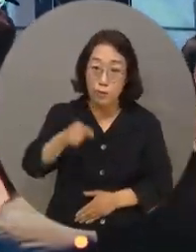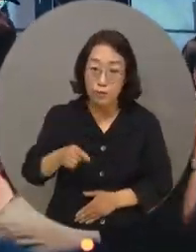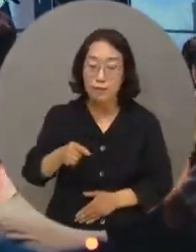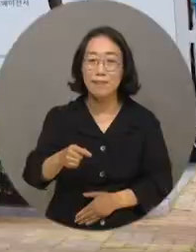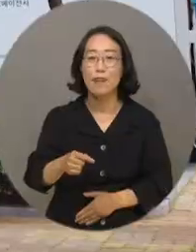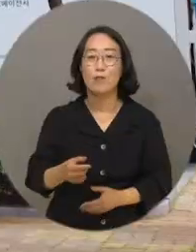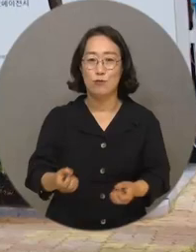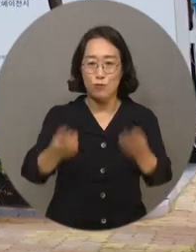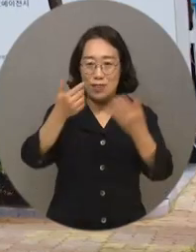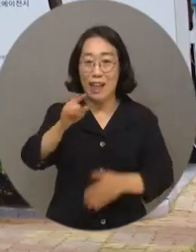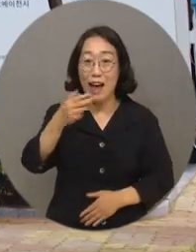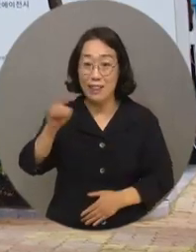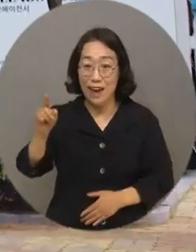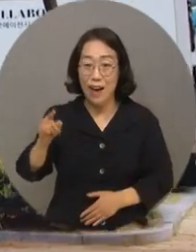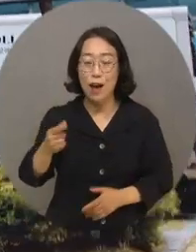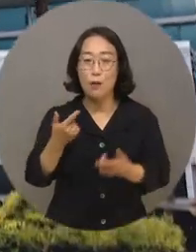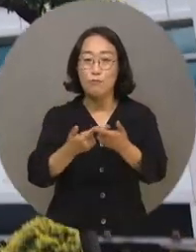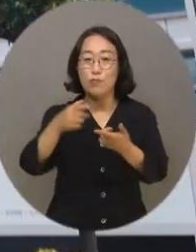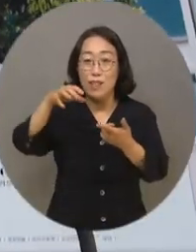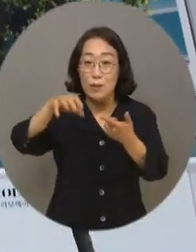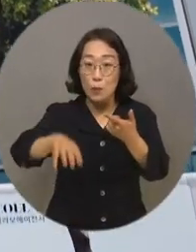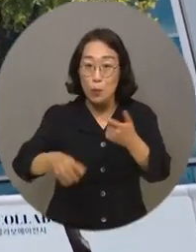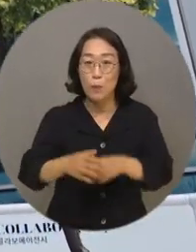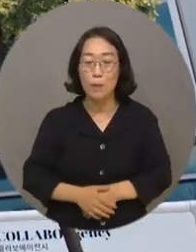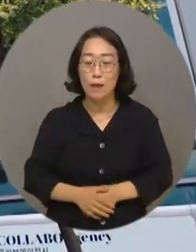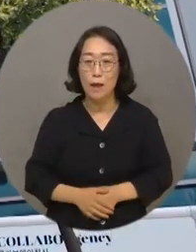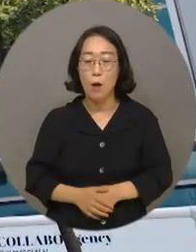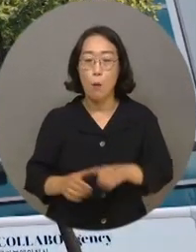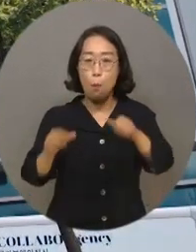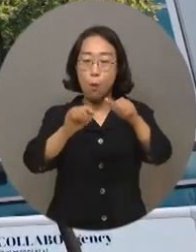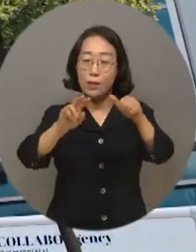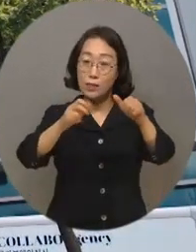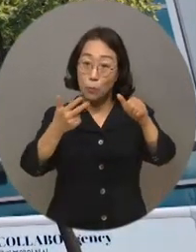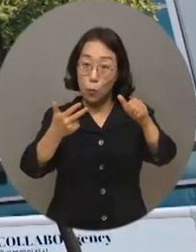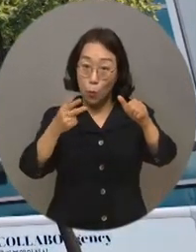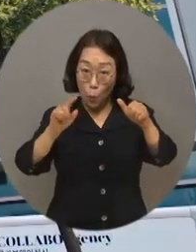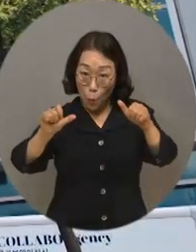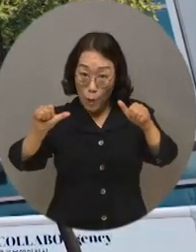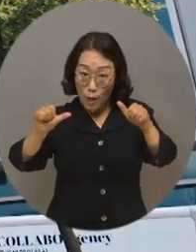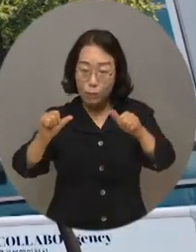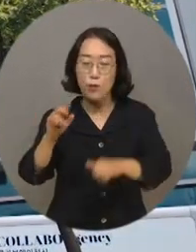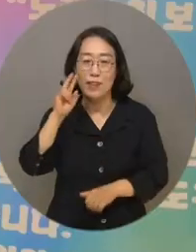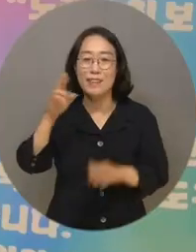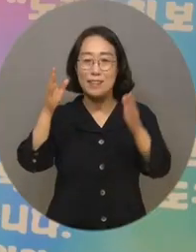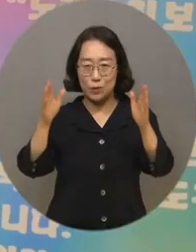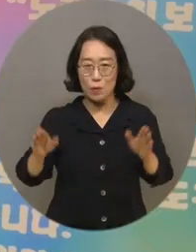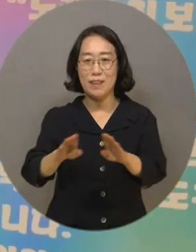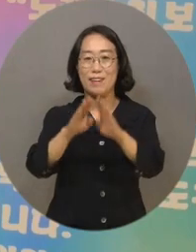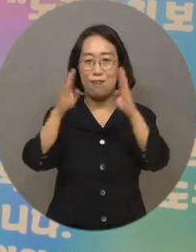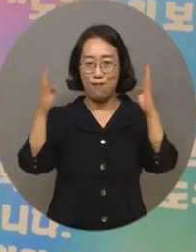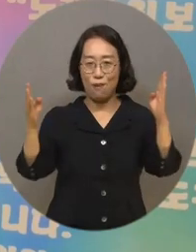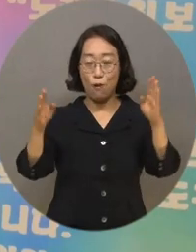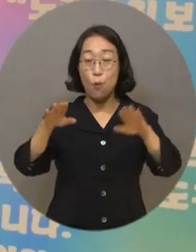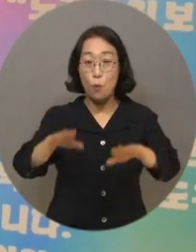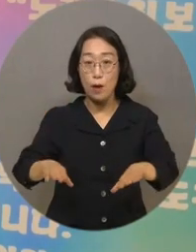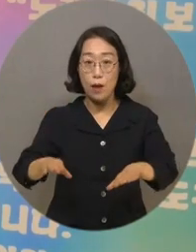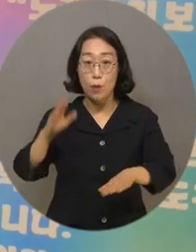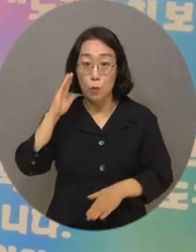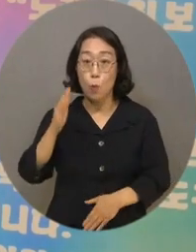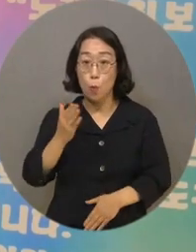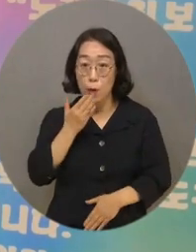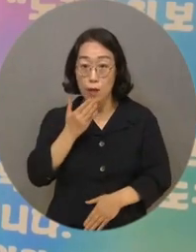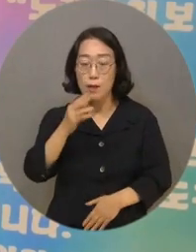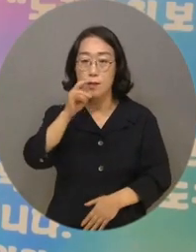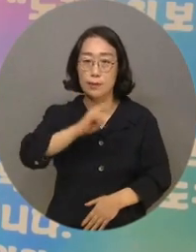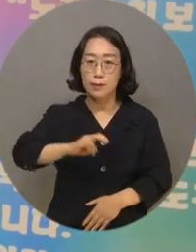나다가 부산 시청자 미디어센터에서 지난달 25일부터 이틀간 열렸습니다. 특히 올해는 청각장애인도